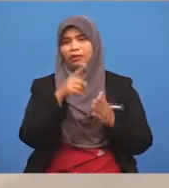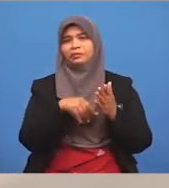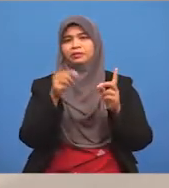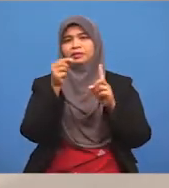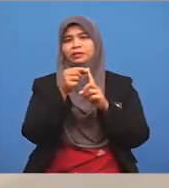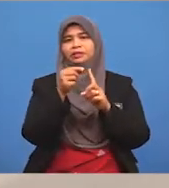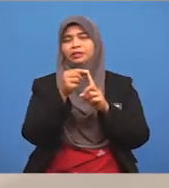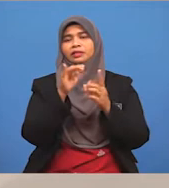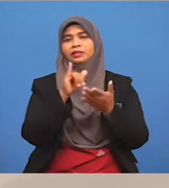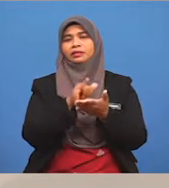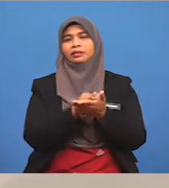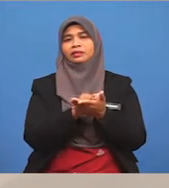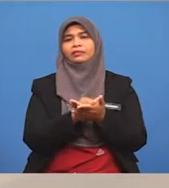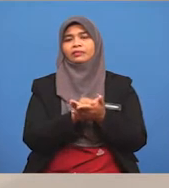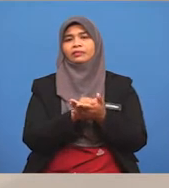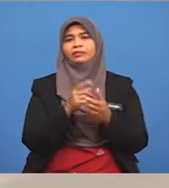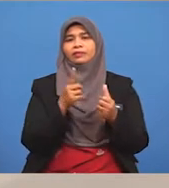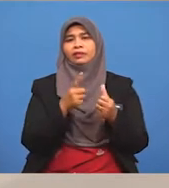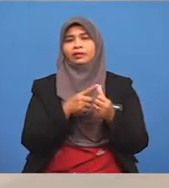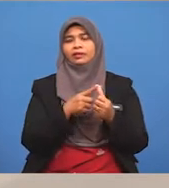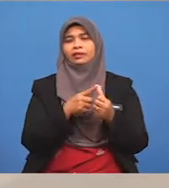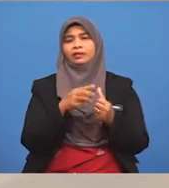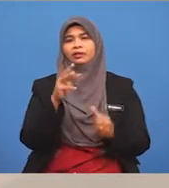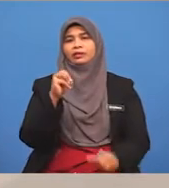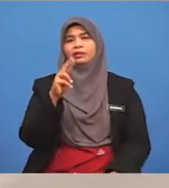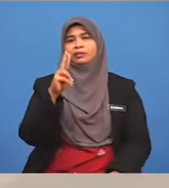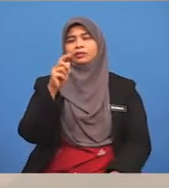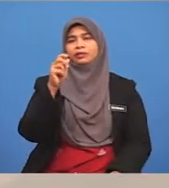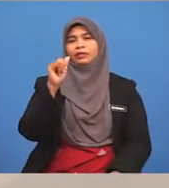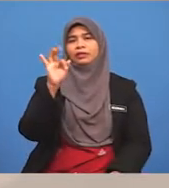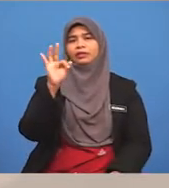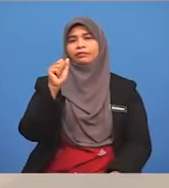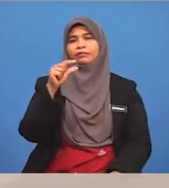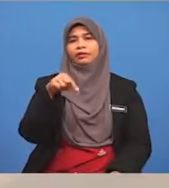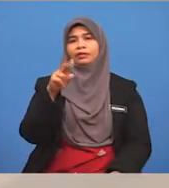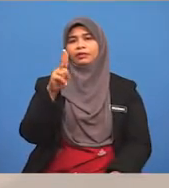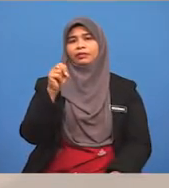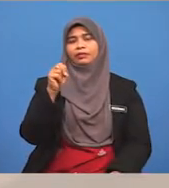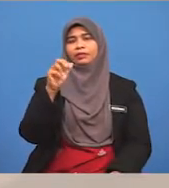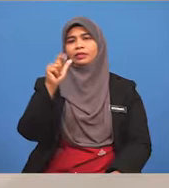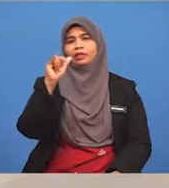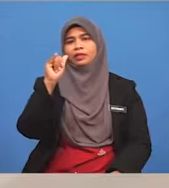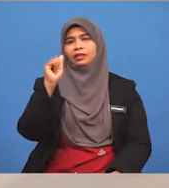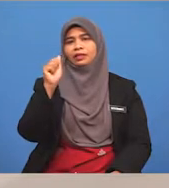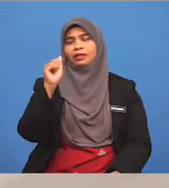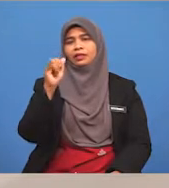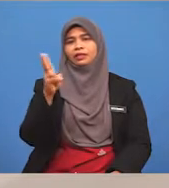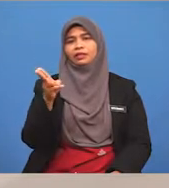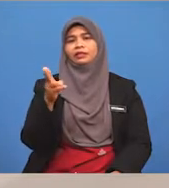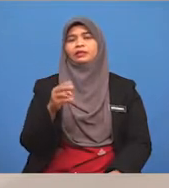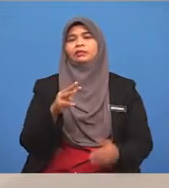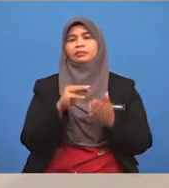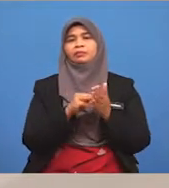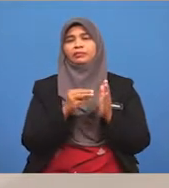tersebut. Pertama, muttafaqun alaih akhrajahu asy-syaikhan.